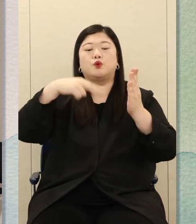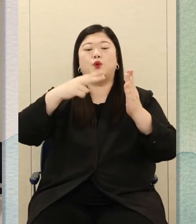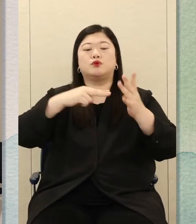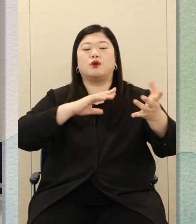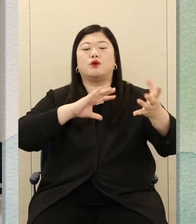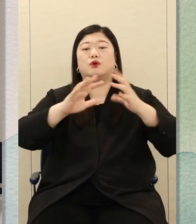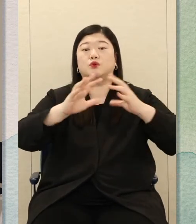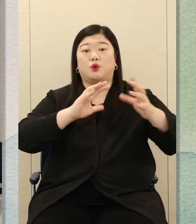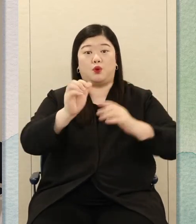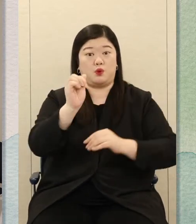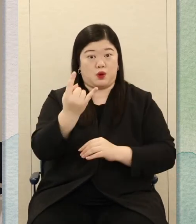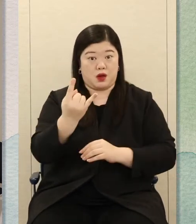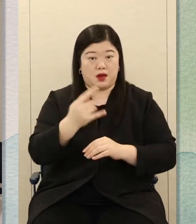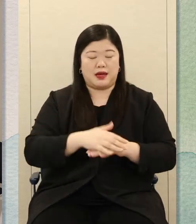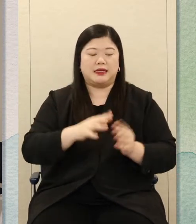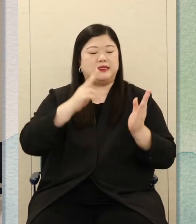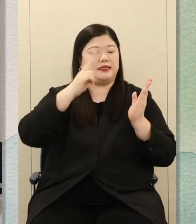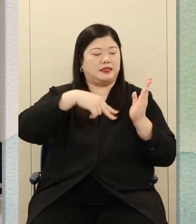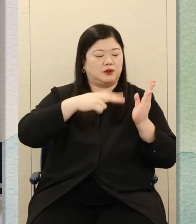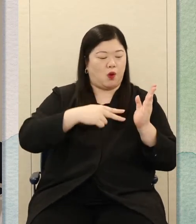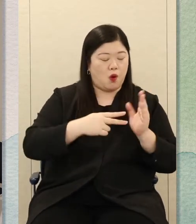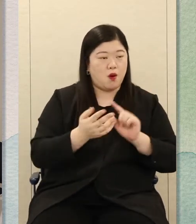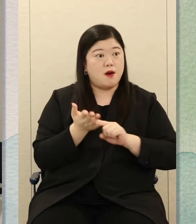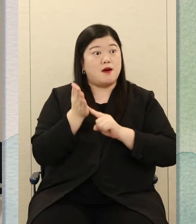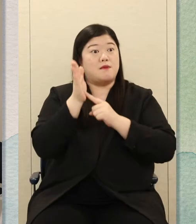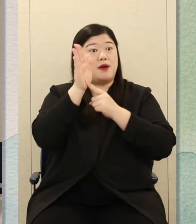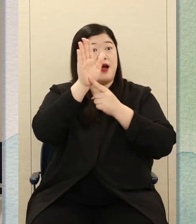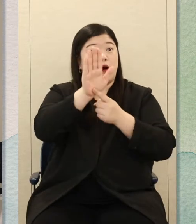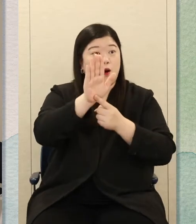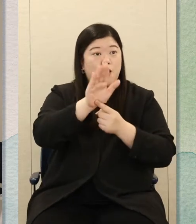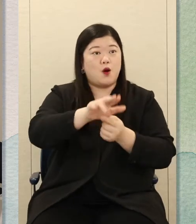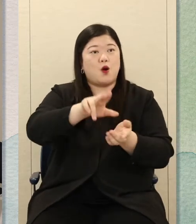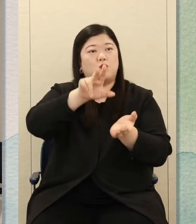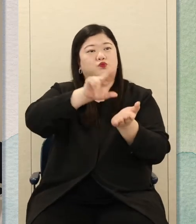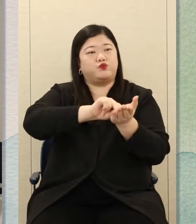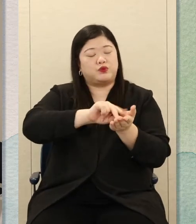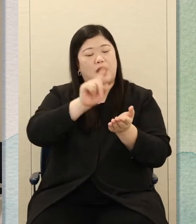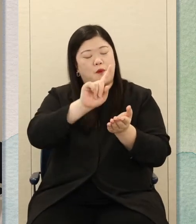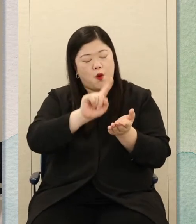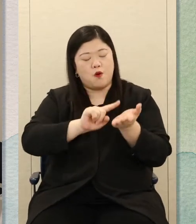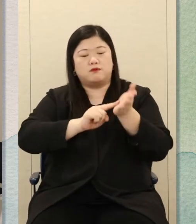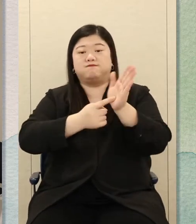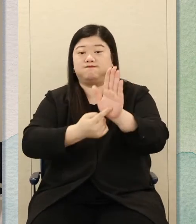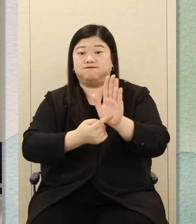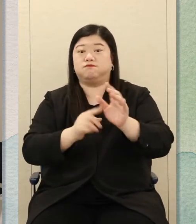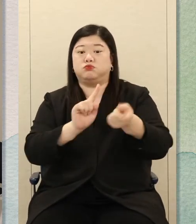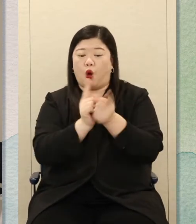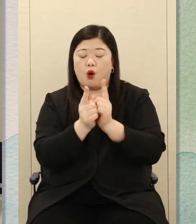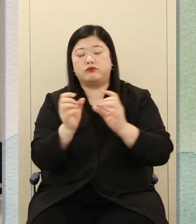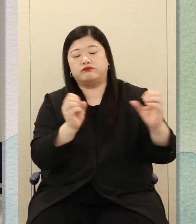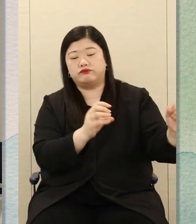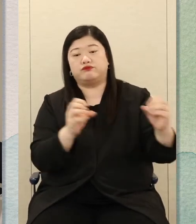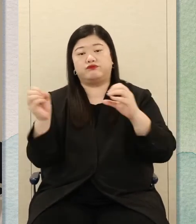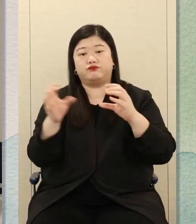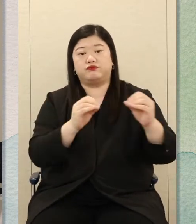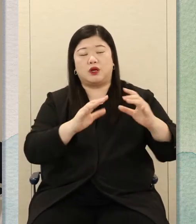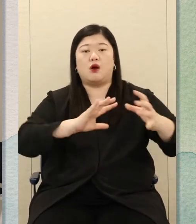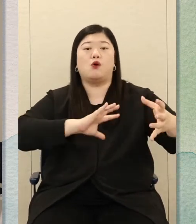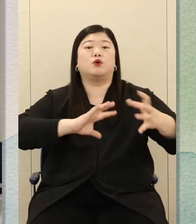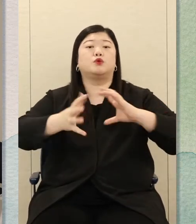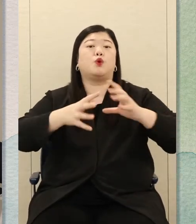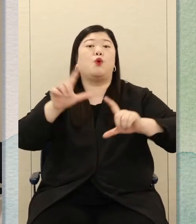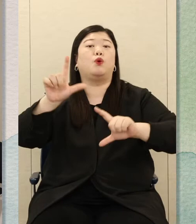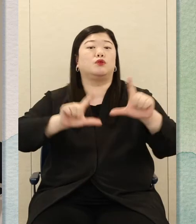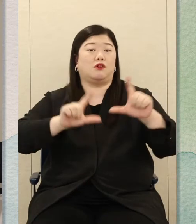거예요. 책 읽고 발제하고 문제를 미리 정해서 책의 내용에 대해서 이야기 나누는 거. 이걸 우리가 토론형